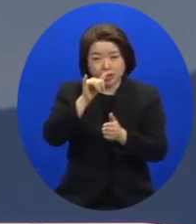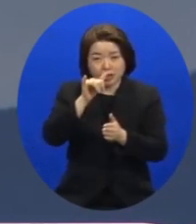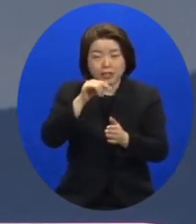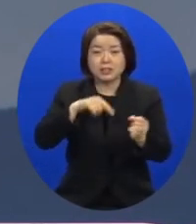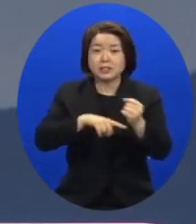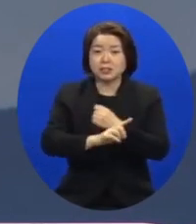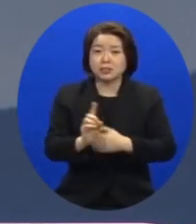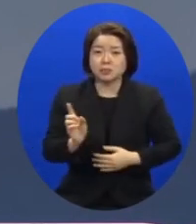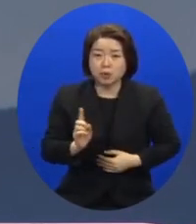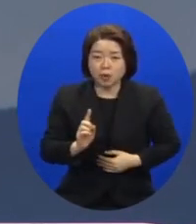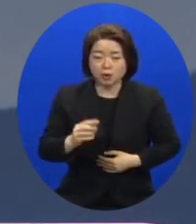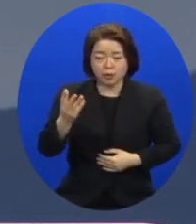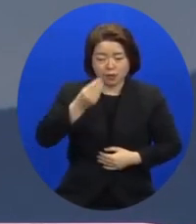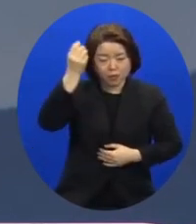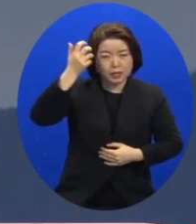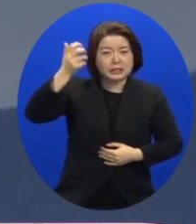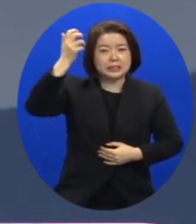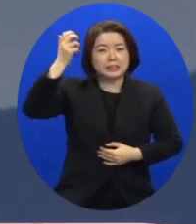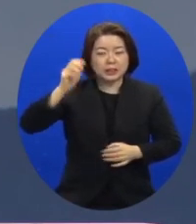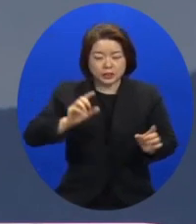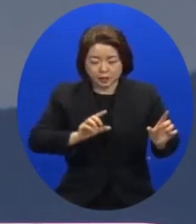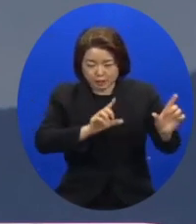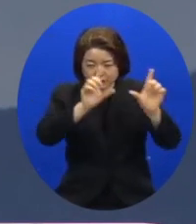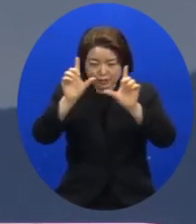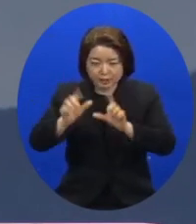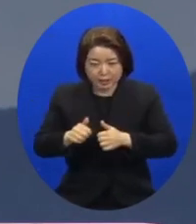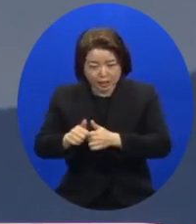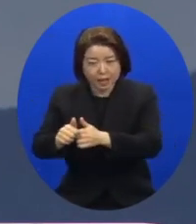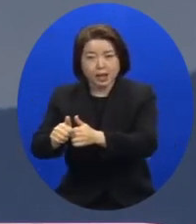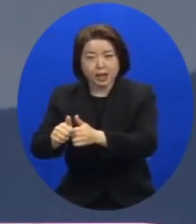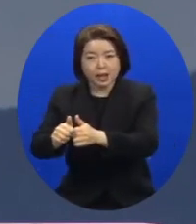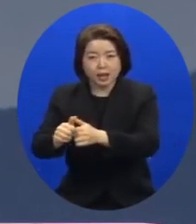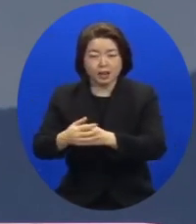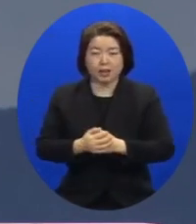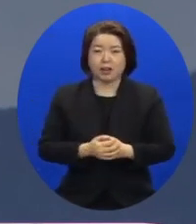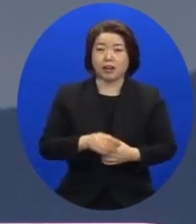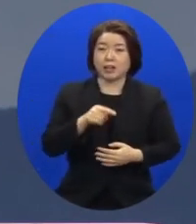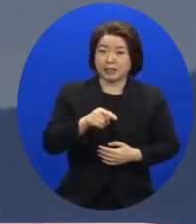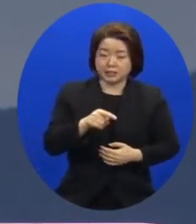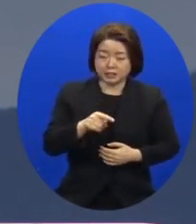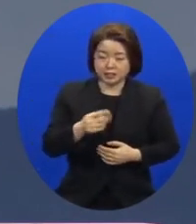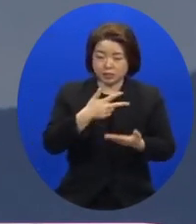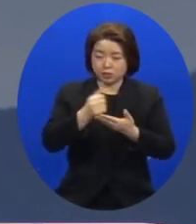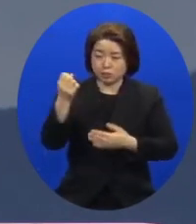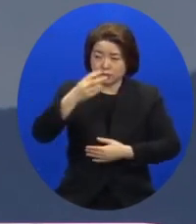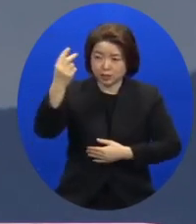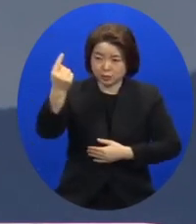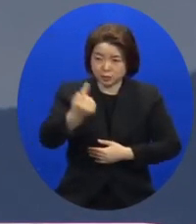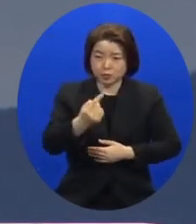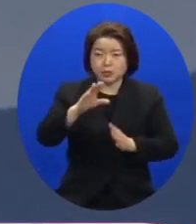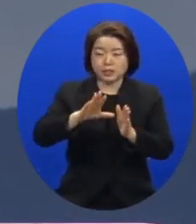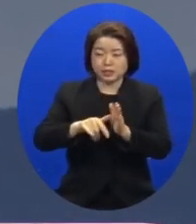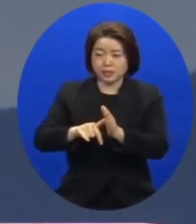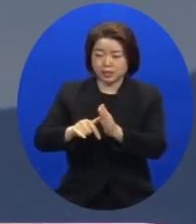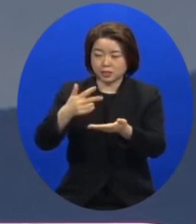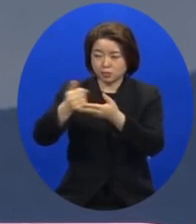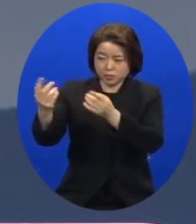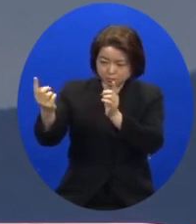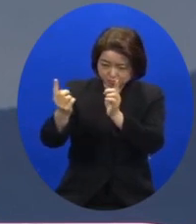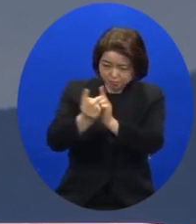말은 성령을 따라 사는 삶을 살다가 그리고 주님 재림의 오시는 주님을 맞이 해야 한다는